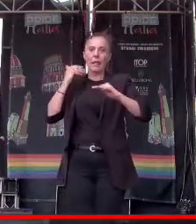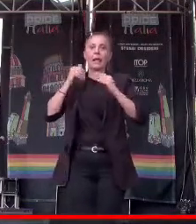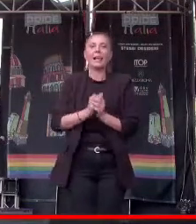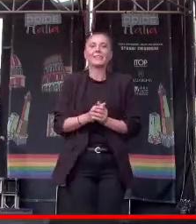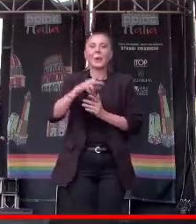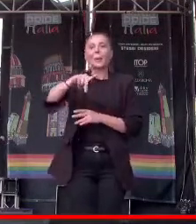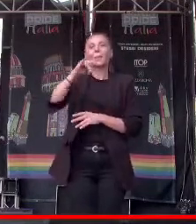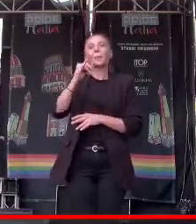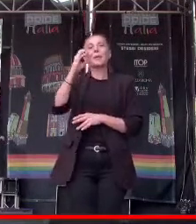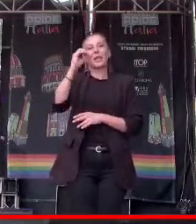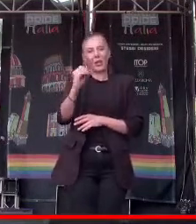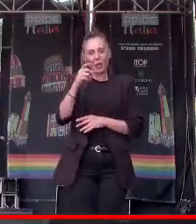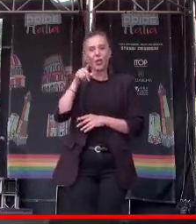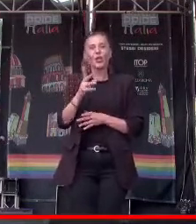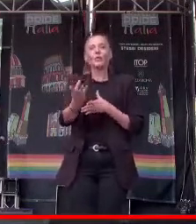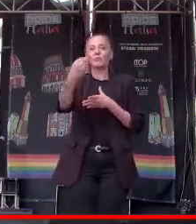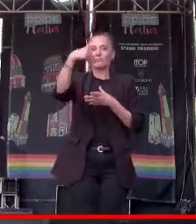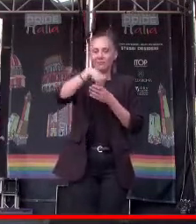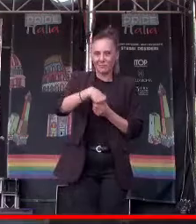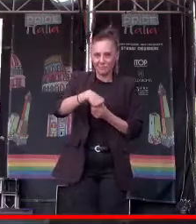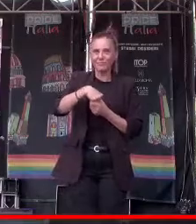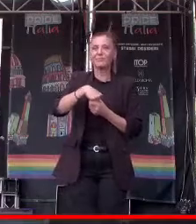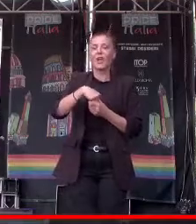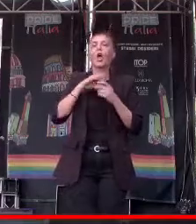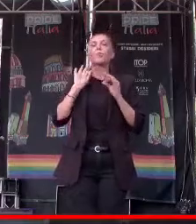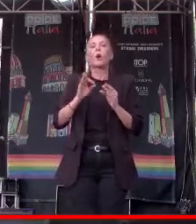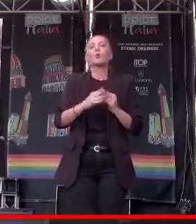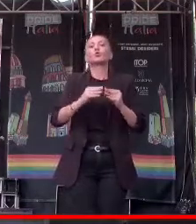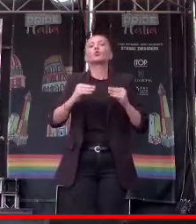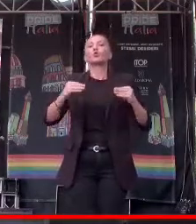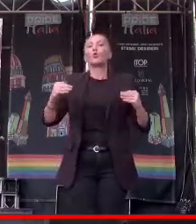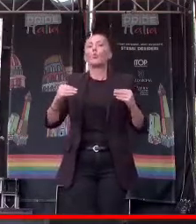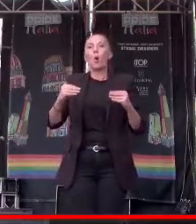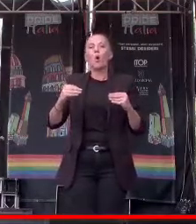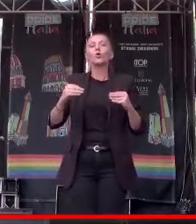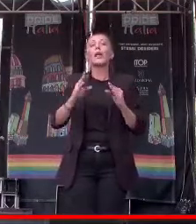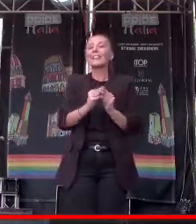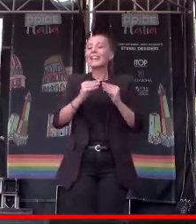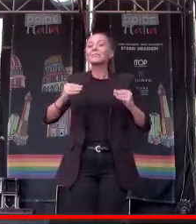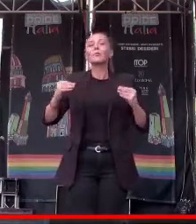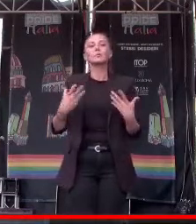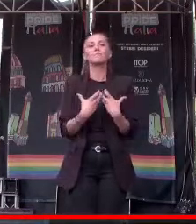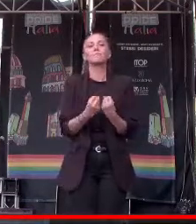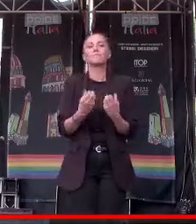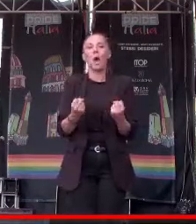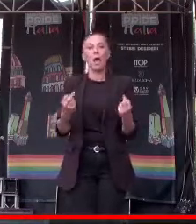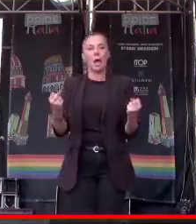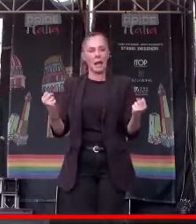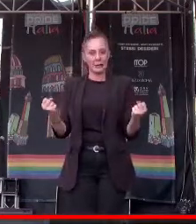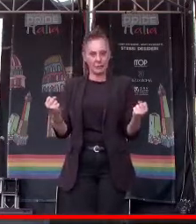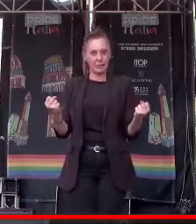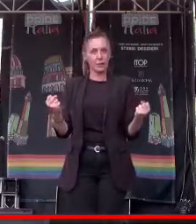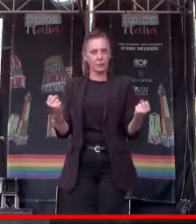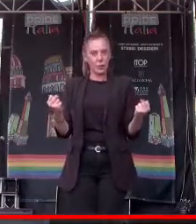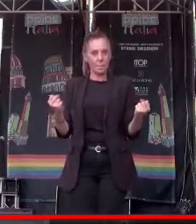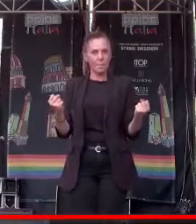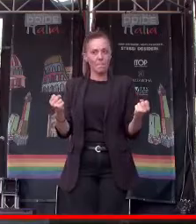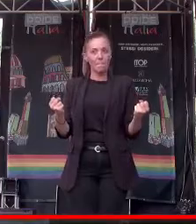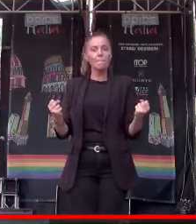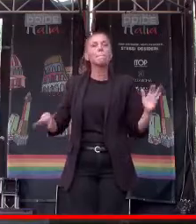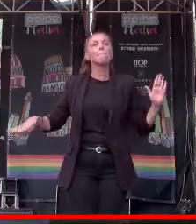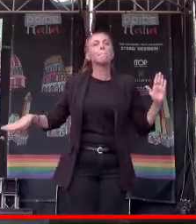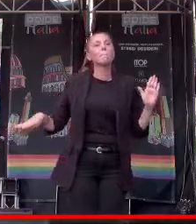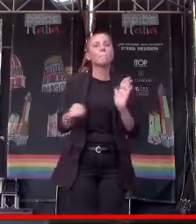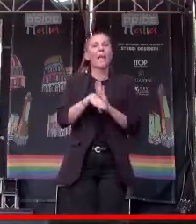passeggiate inclusive universali, possono costituire uno strumento, un dispositivo molto pratico che parte